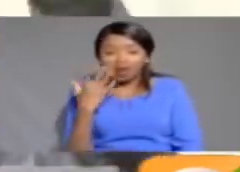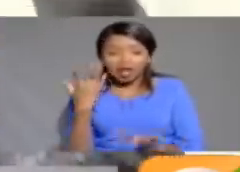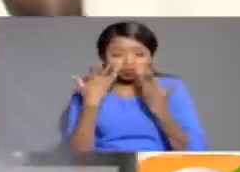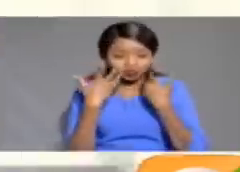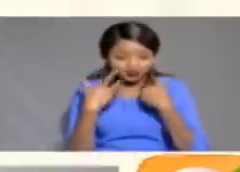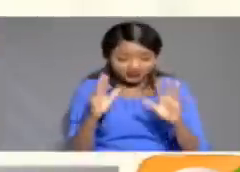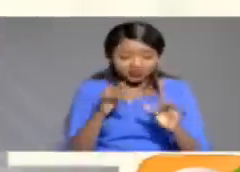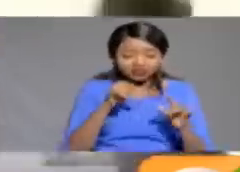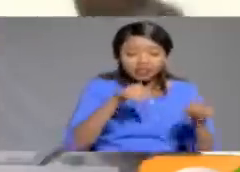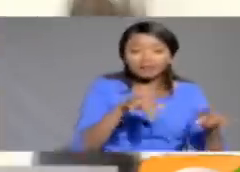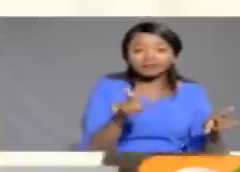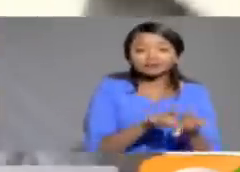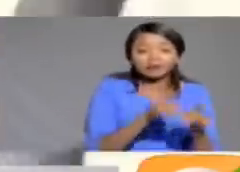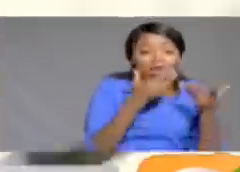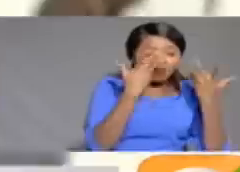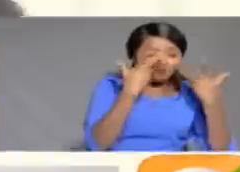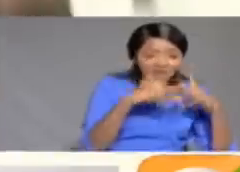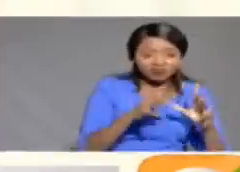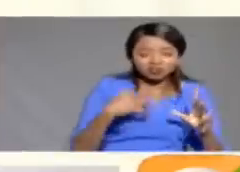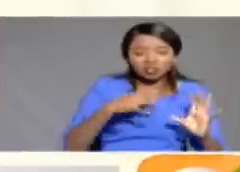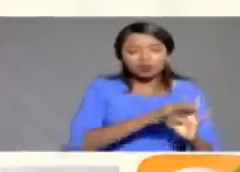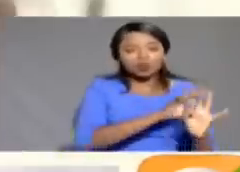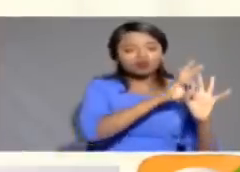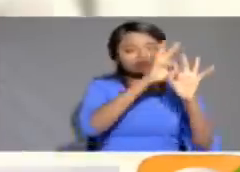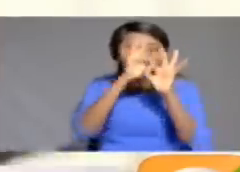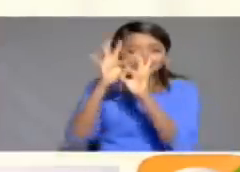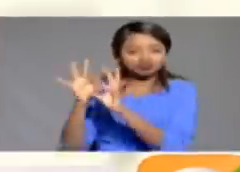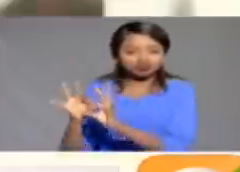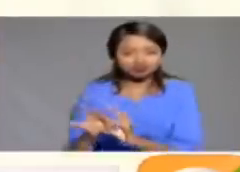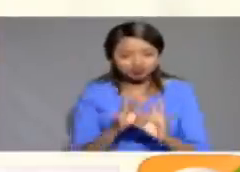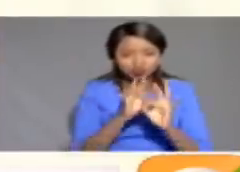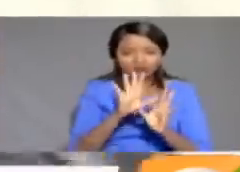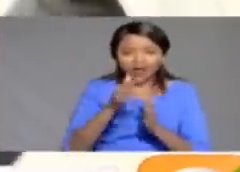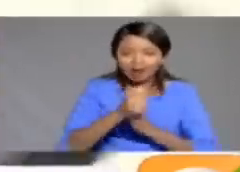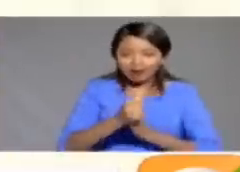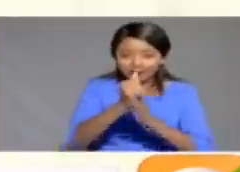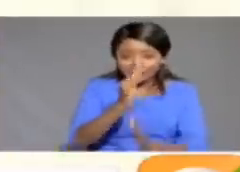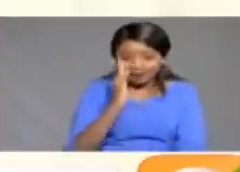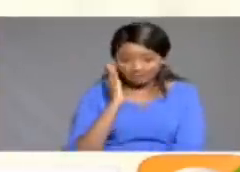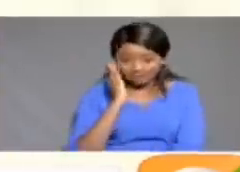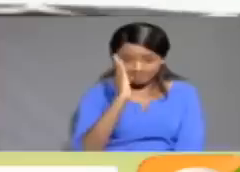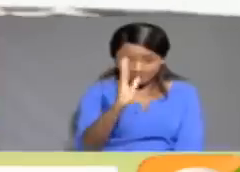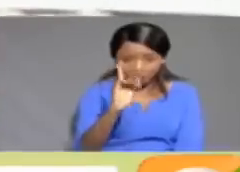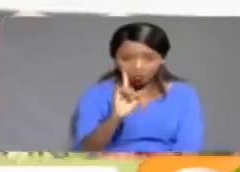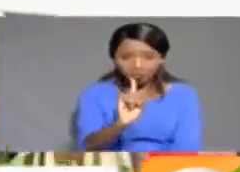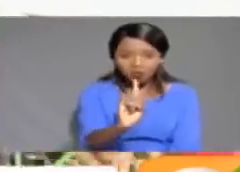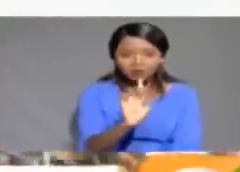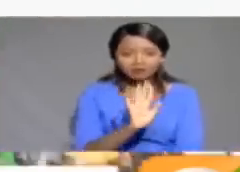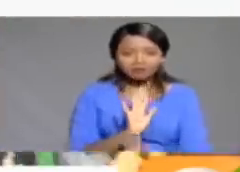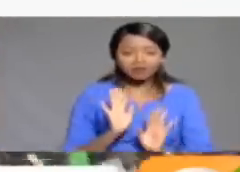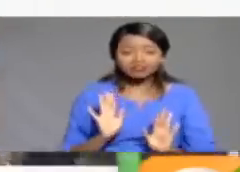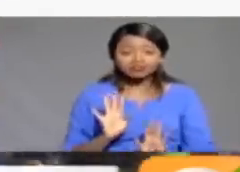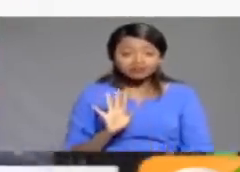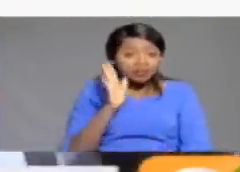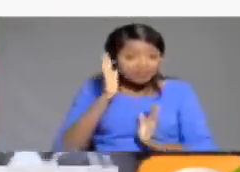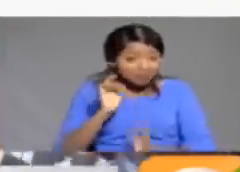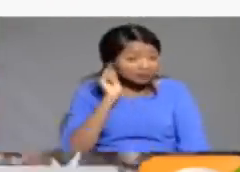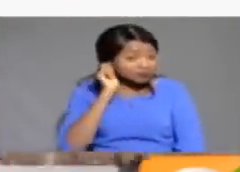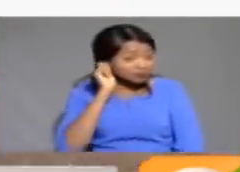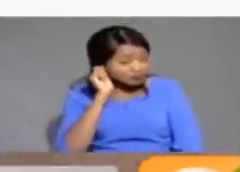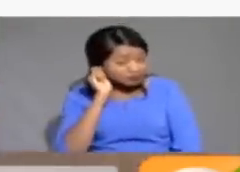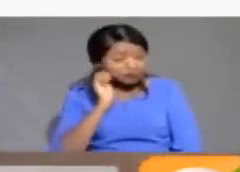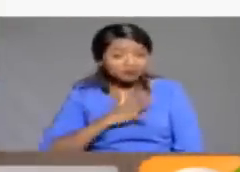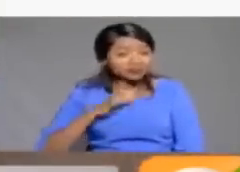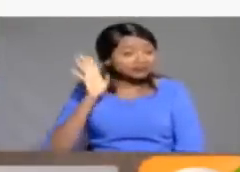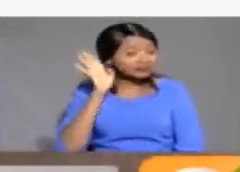pia mmemaliza, na sisi tumeshikana na viongozi wenyu, tunasema direction ni moja. Na mwenye ana masikio